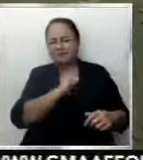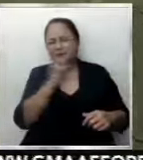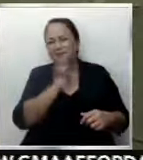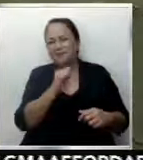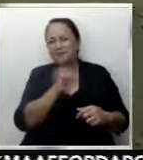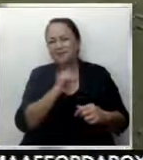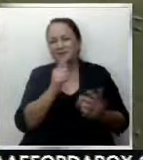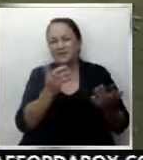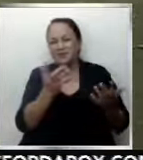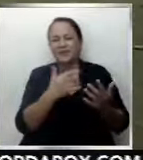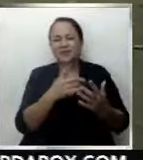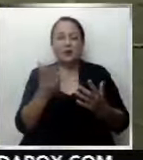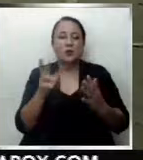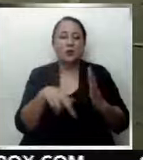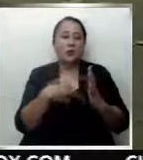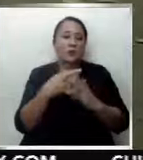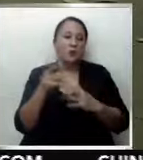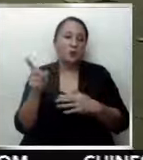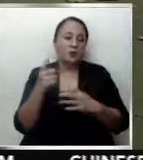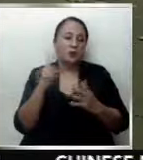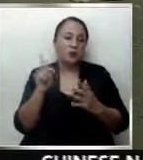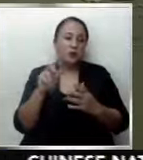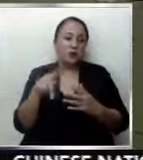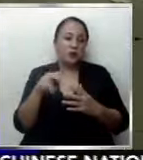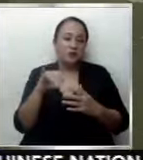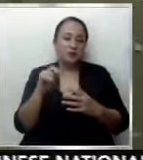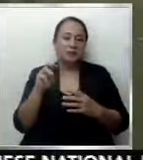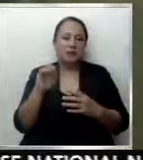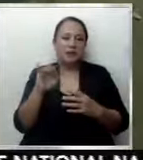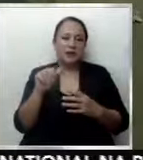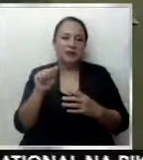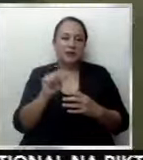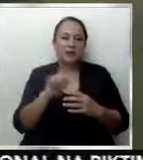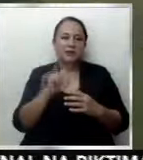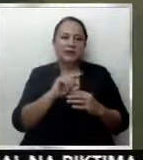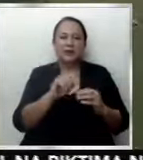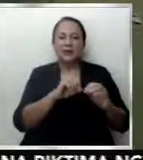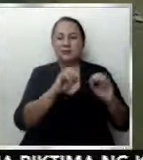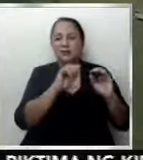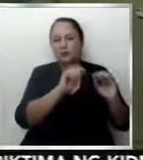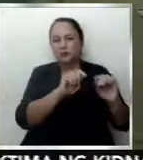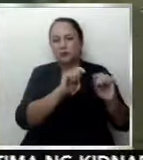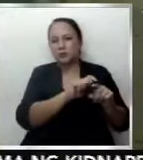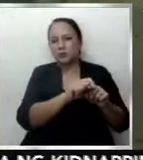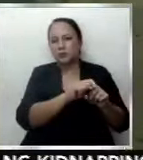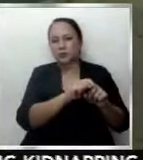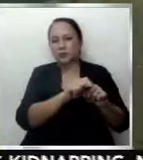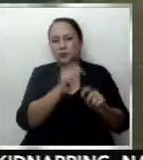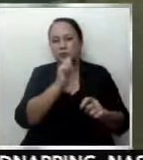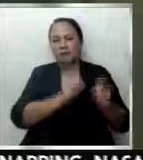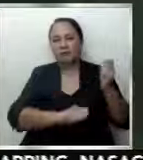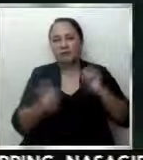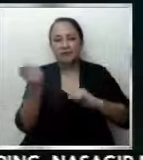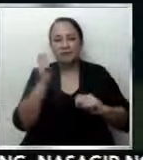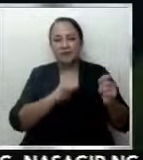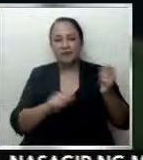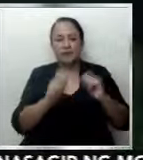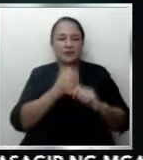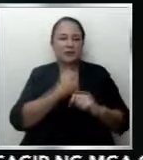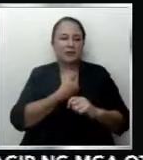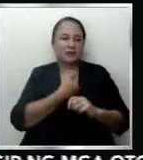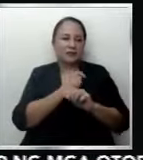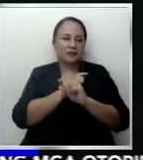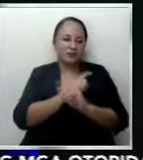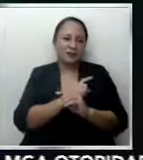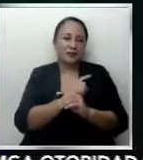Kumaganap si Philip sa Black Rider bilang si Mariano, ang guro at magtuturo kay Elias ng martial arts at self-defense. Sa Lunes